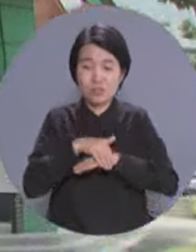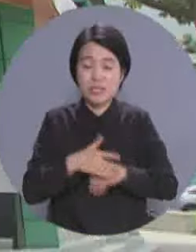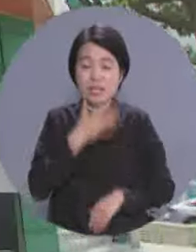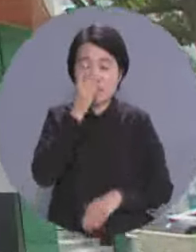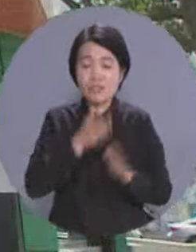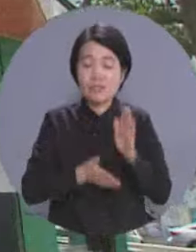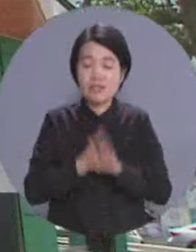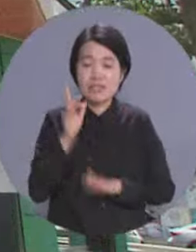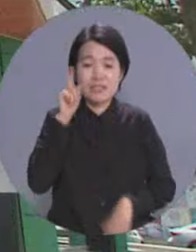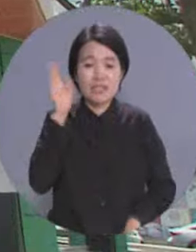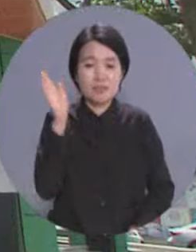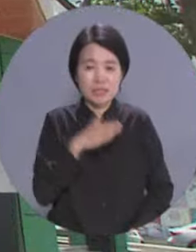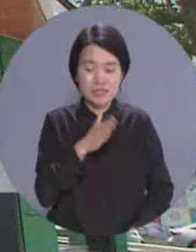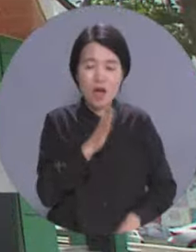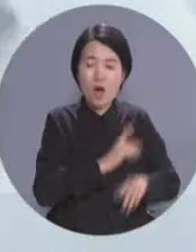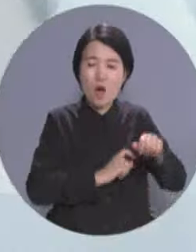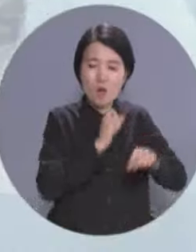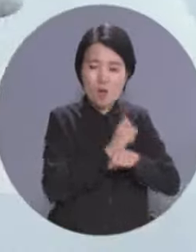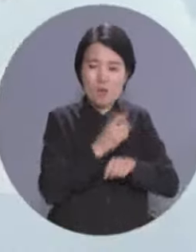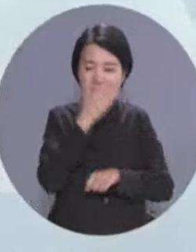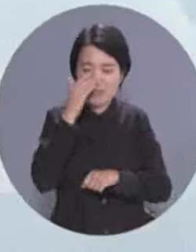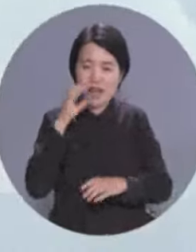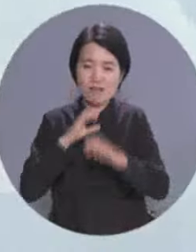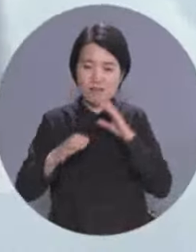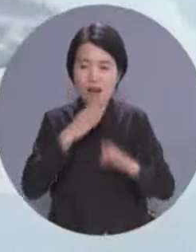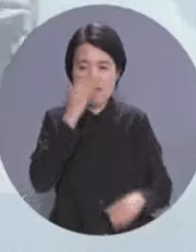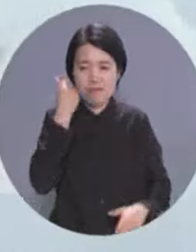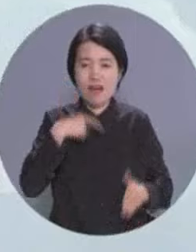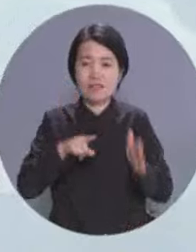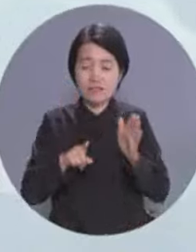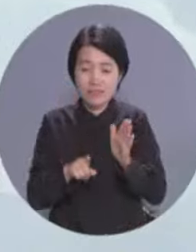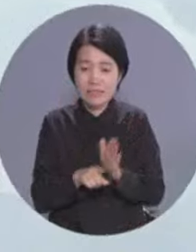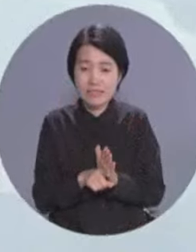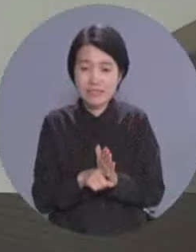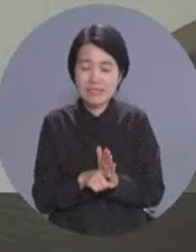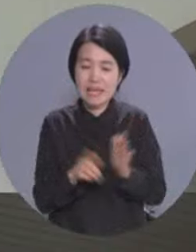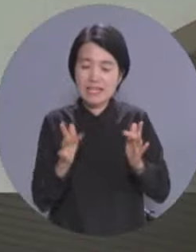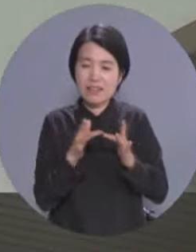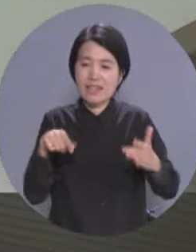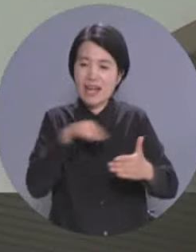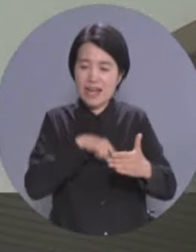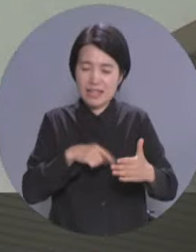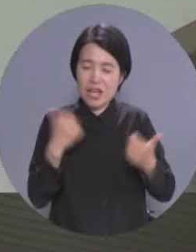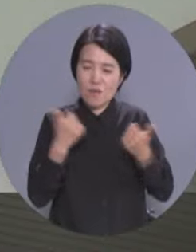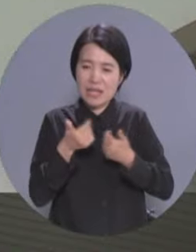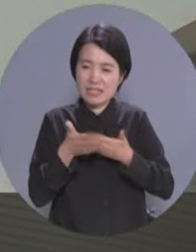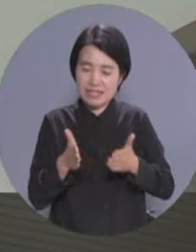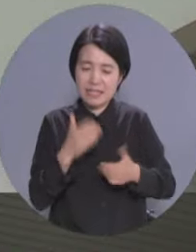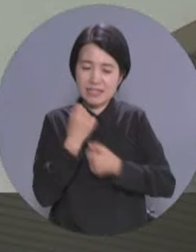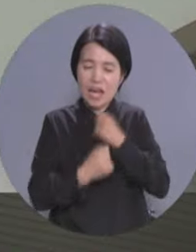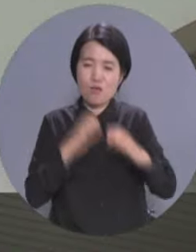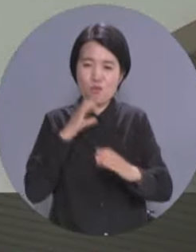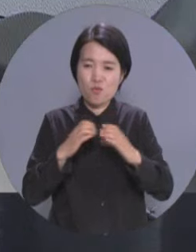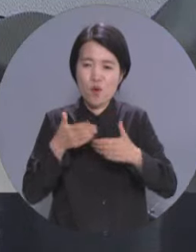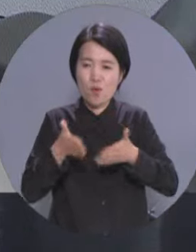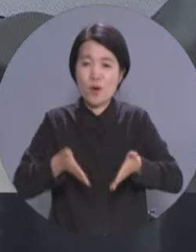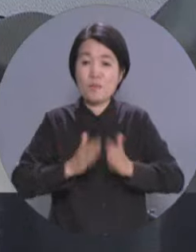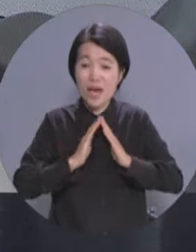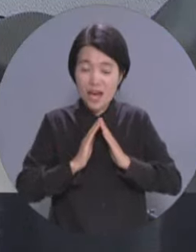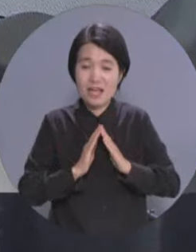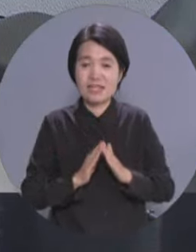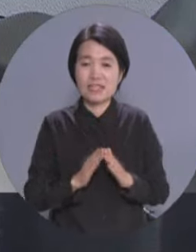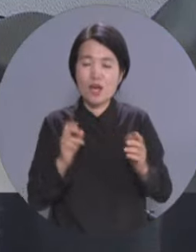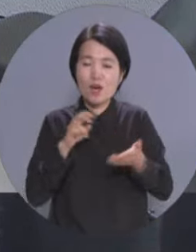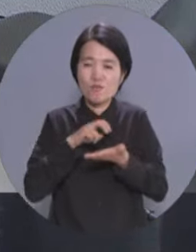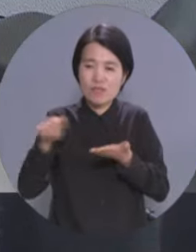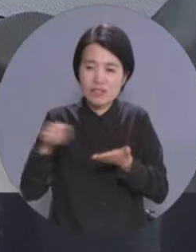순천시는 내일부터 시공무원 청년들과의 원활한 소통을 위해 가상 공간 안에 회의실 자유 소통 공간 등을 통해